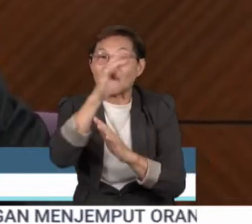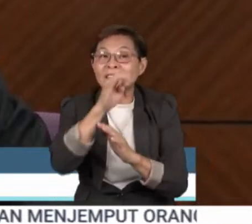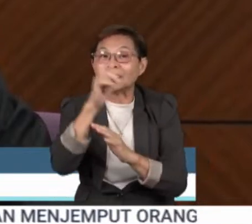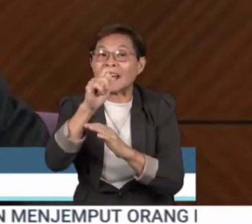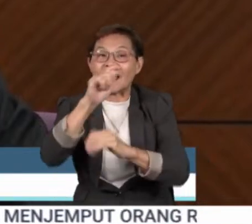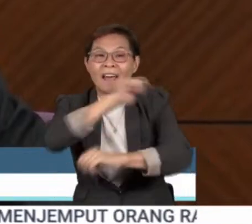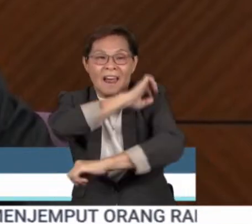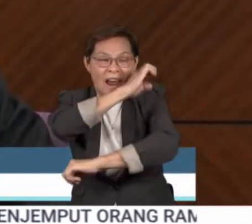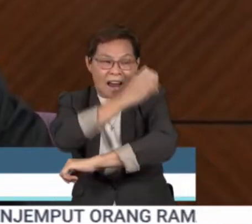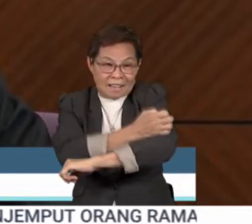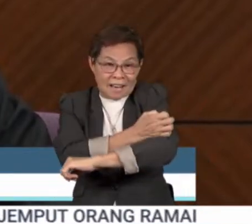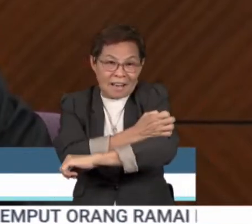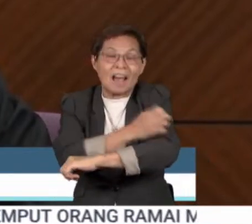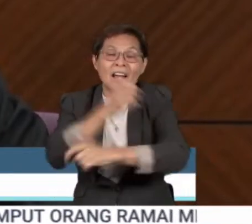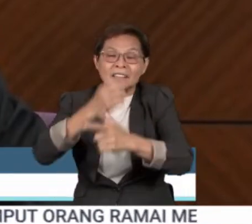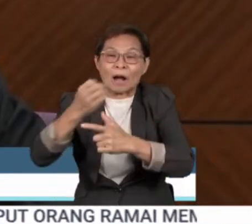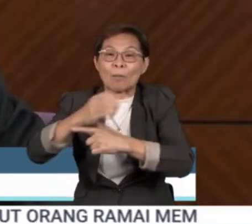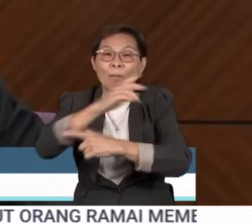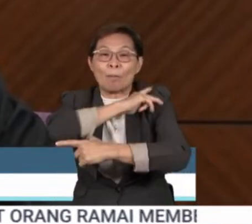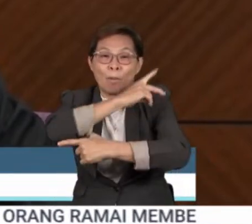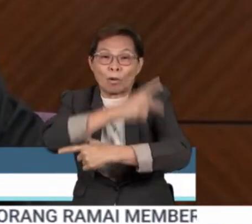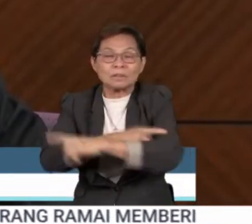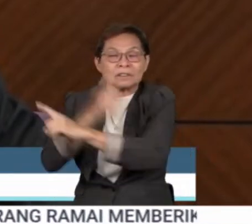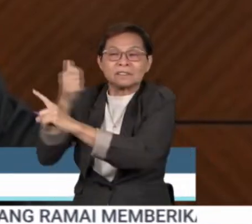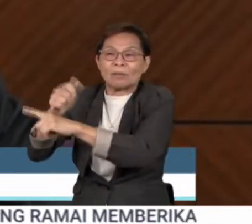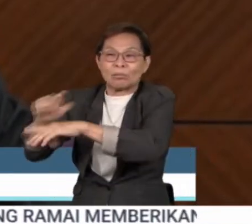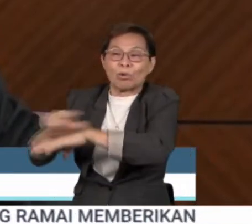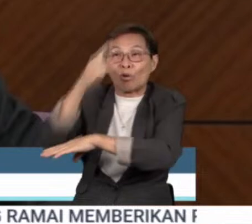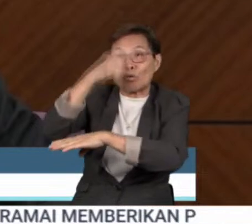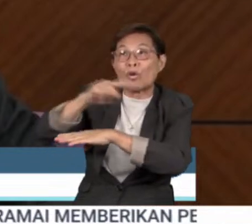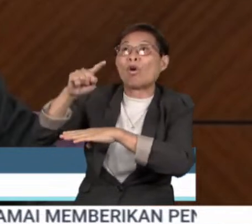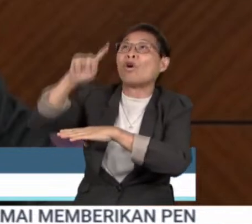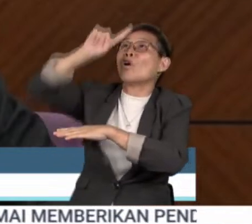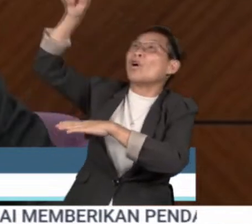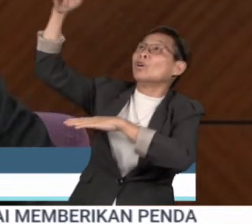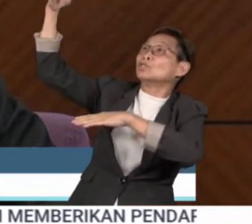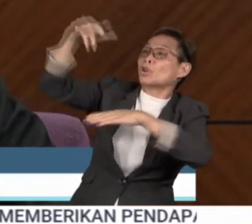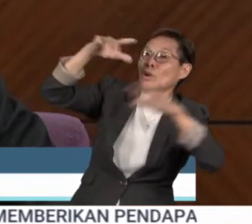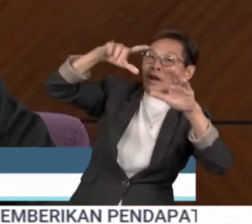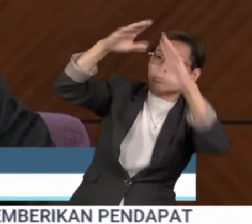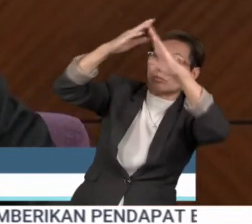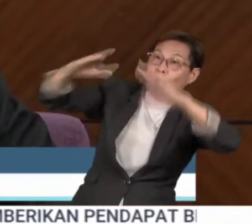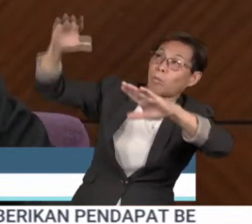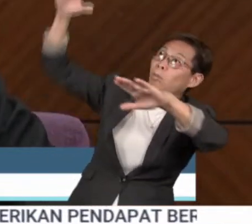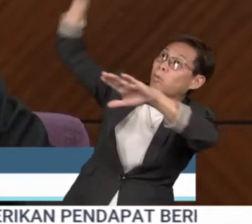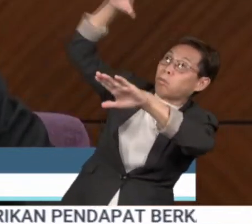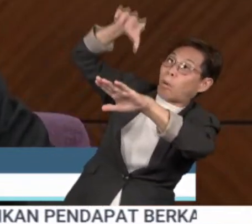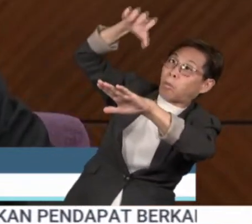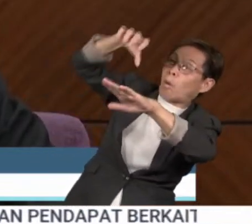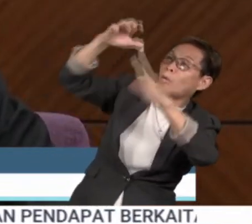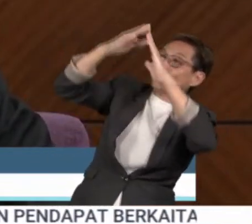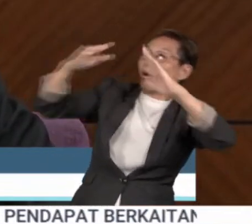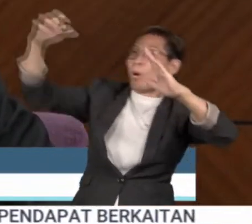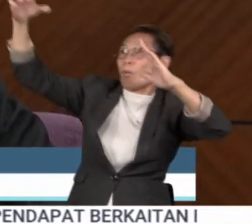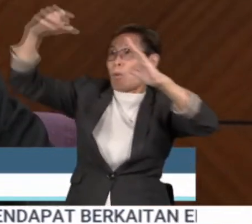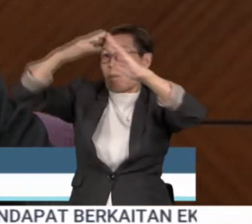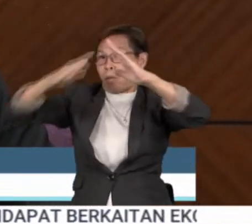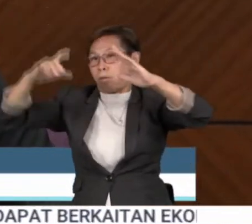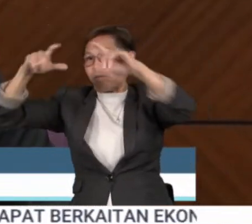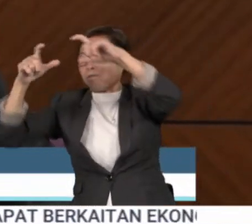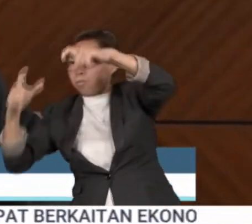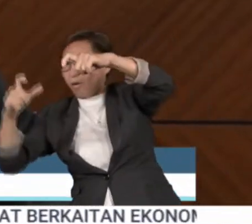Metering ataupun NEM dan program Self-Consumption for Solar PV Installation, SELCO, seperti berikut.